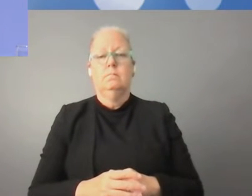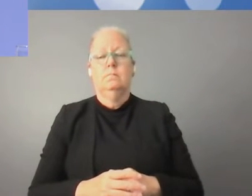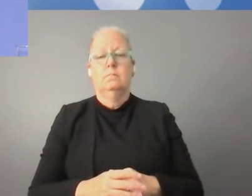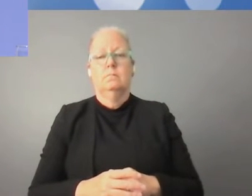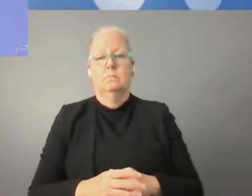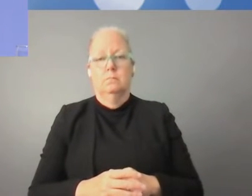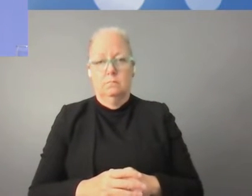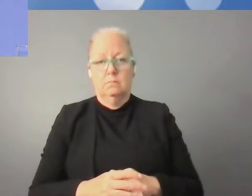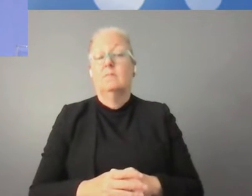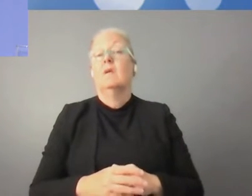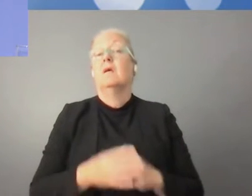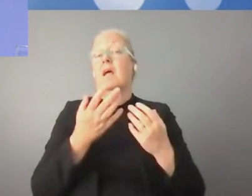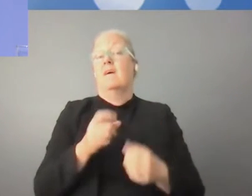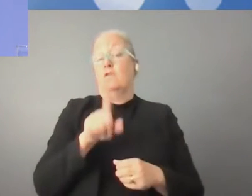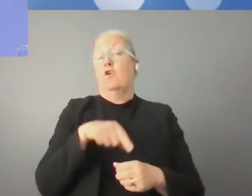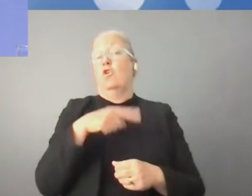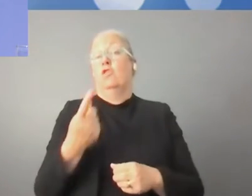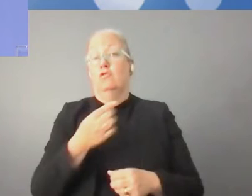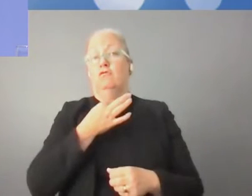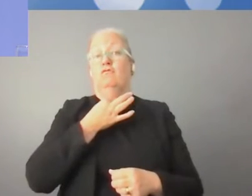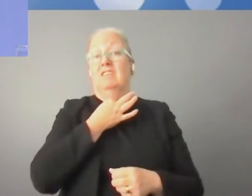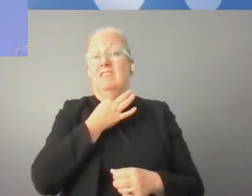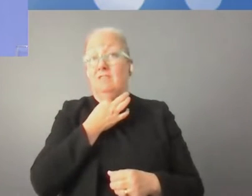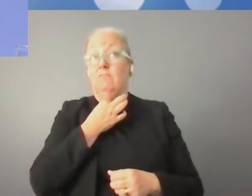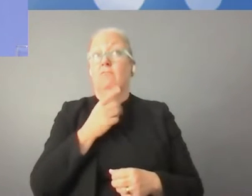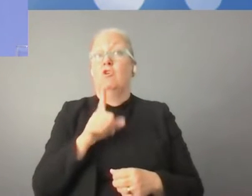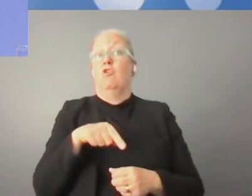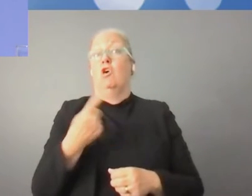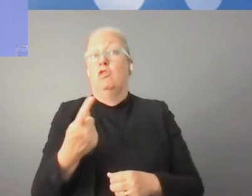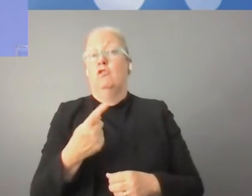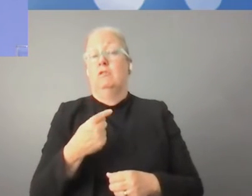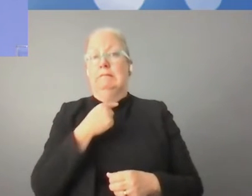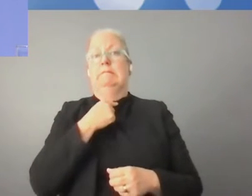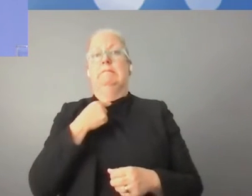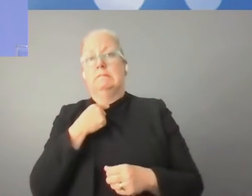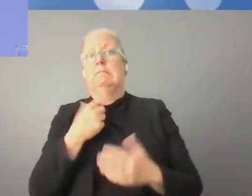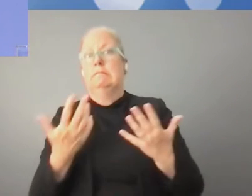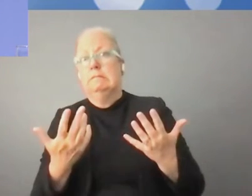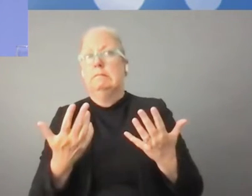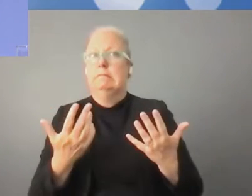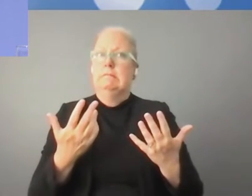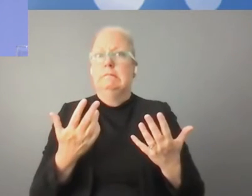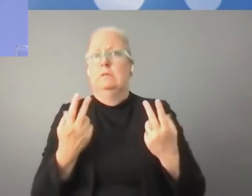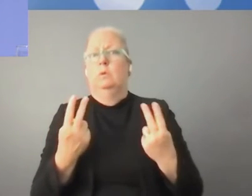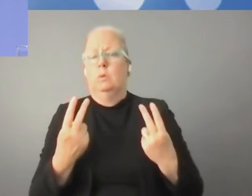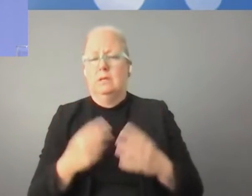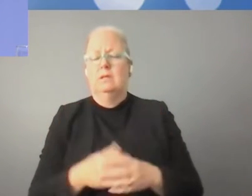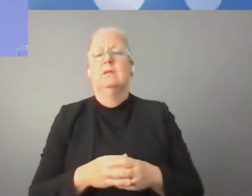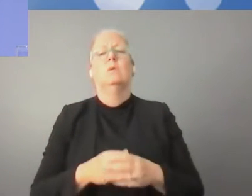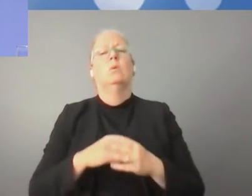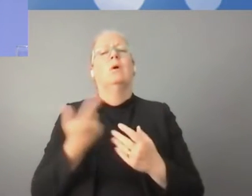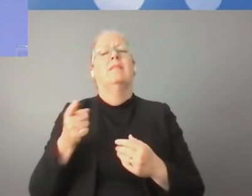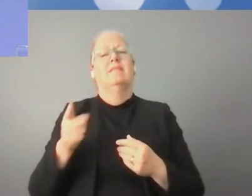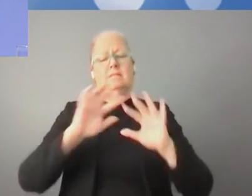Вторая угроза – это преступная деятельность. Есть преступники, есть